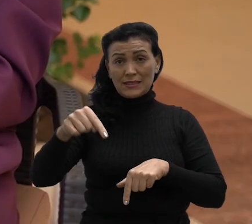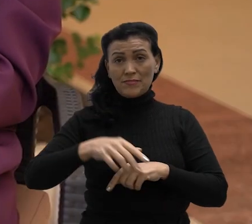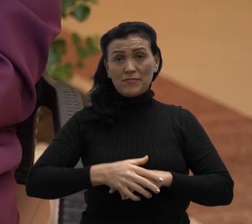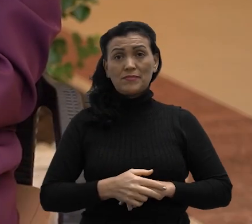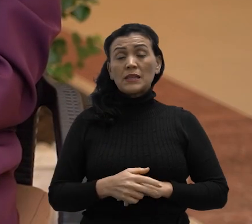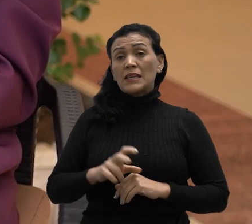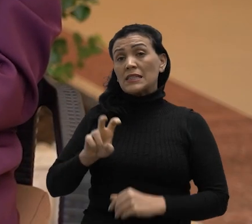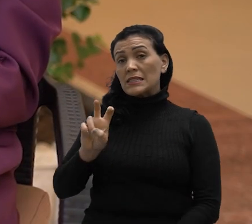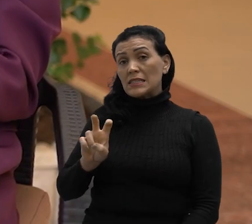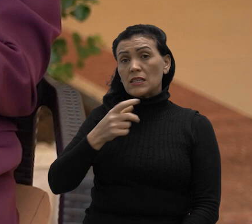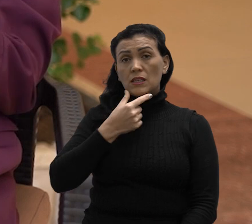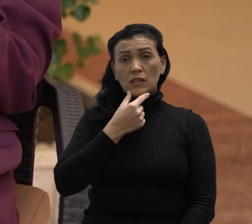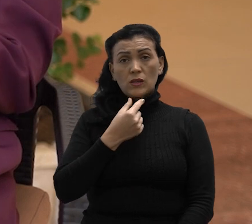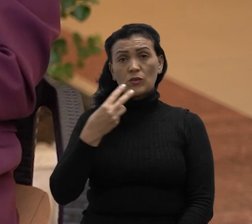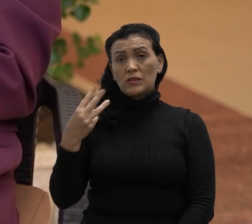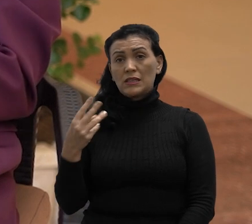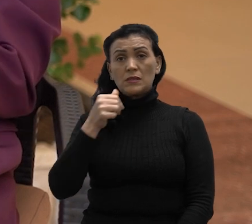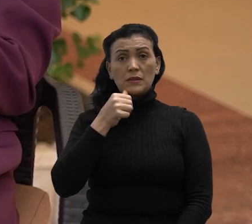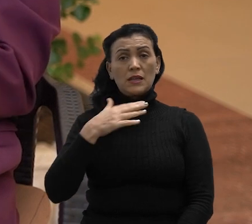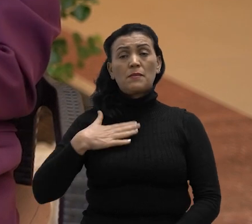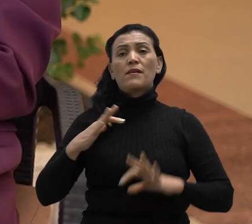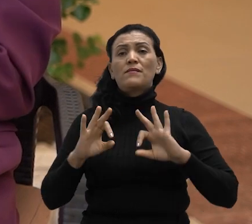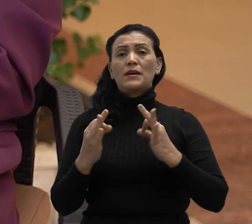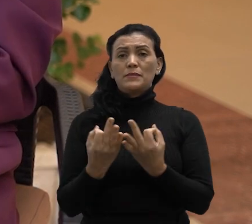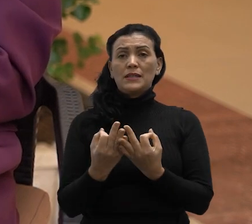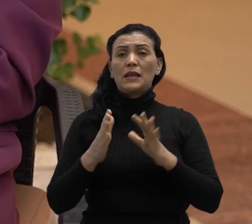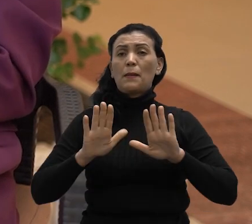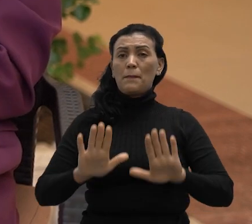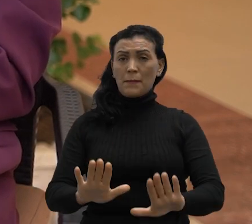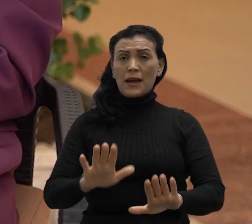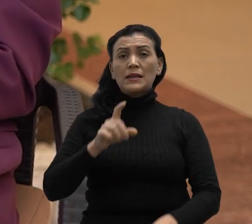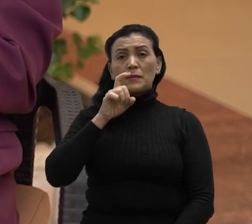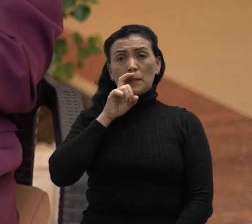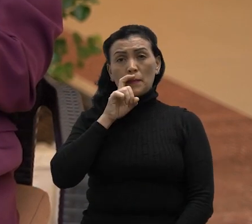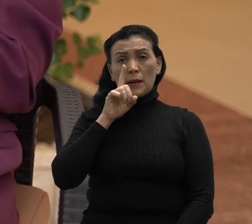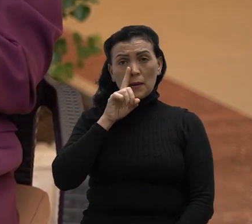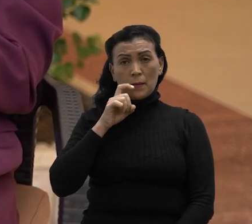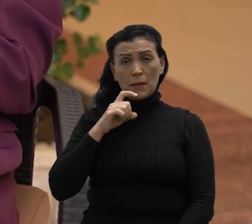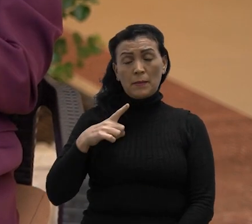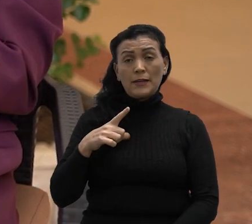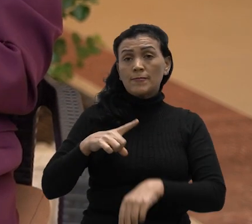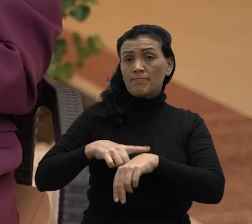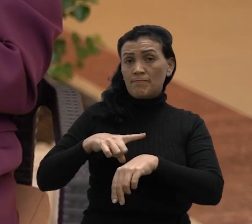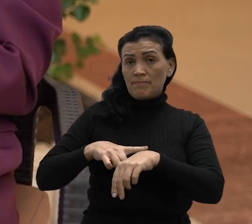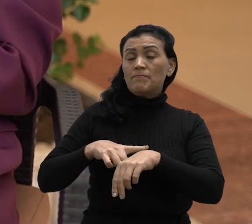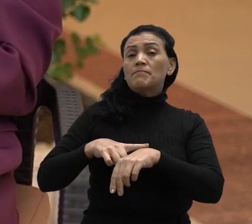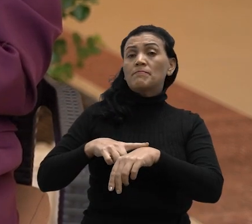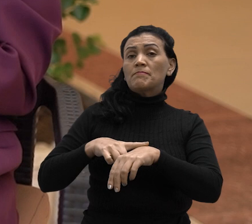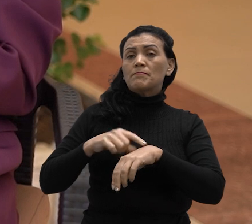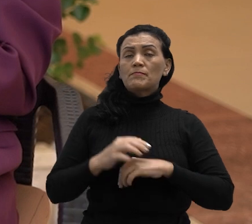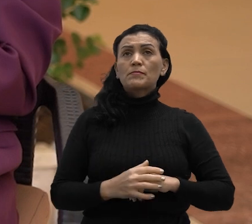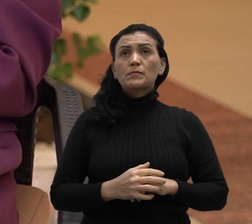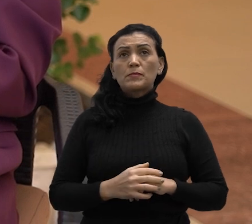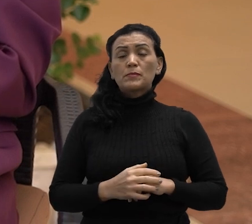حاليا انا عيلتي 5 شباب وثلاث بنات اللي هو انا الثالثة وامي وابي، لكن في فترة من الزمان صار في